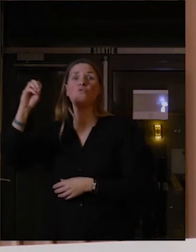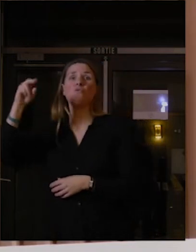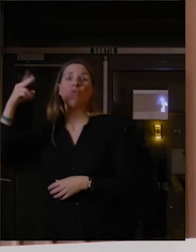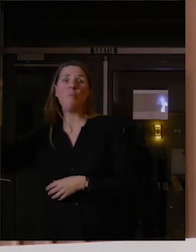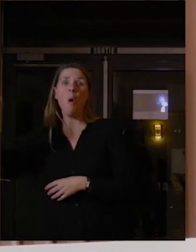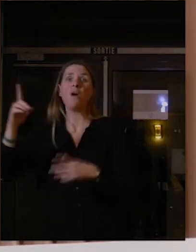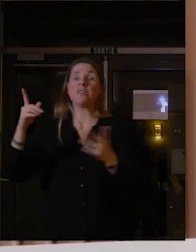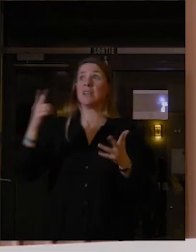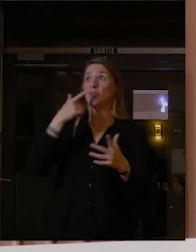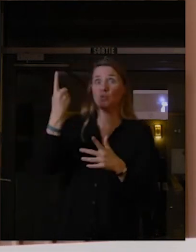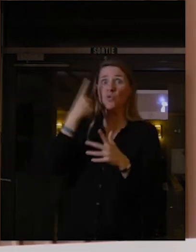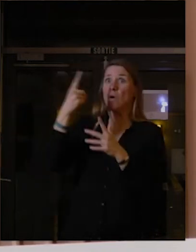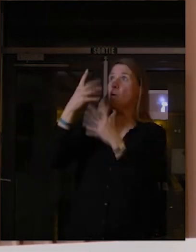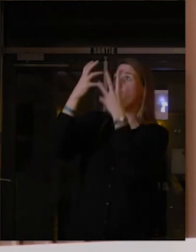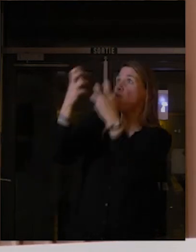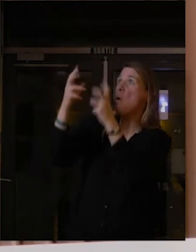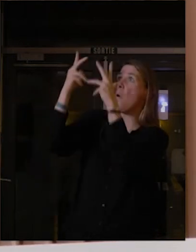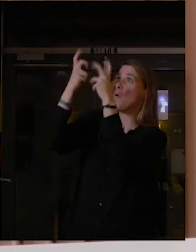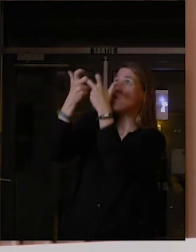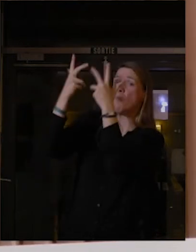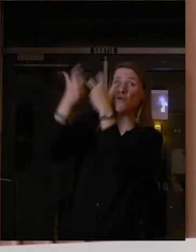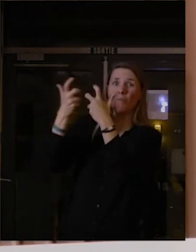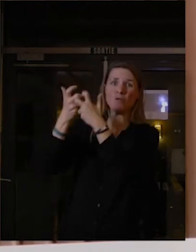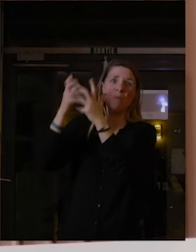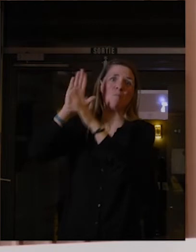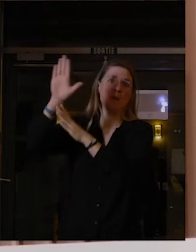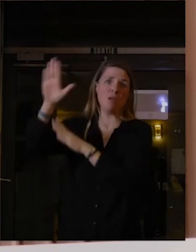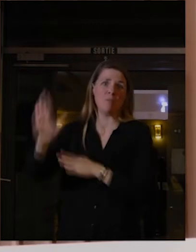rapport à soi-même. Donc déjà,